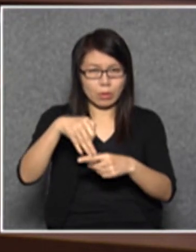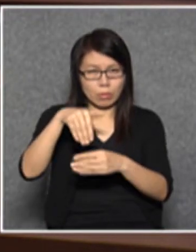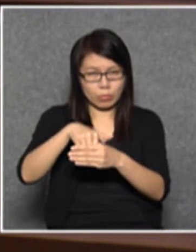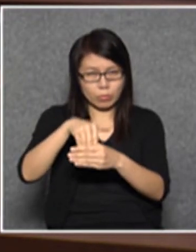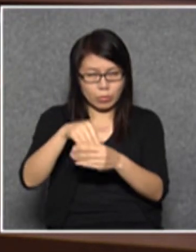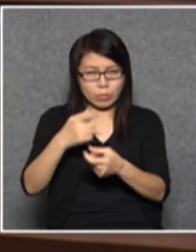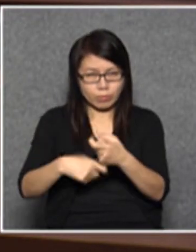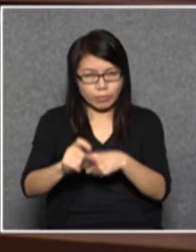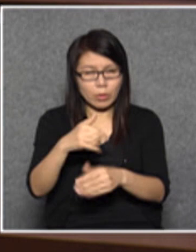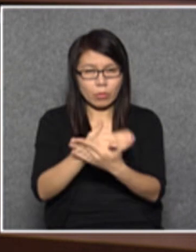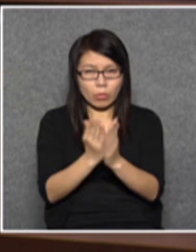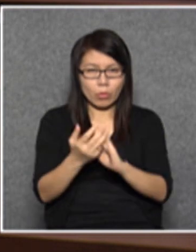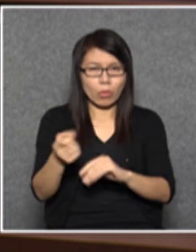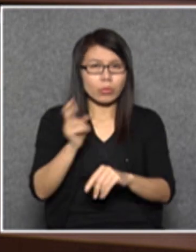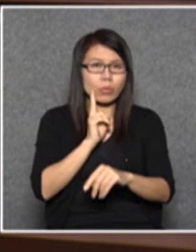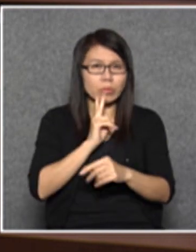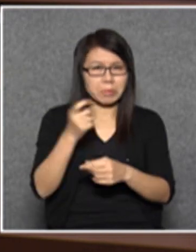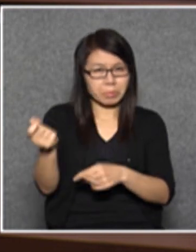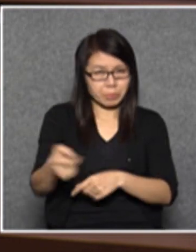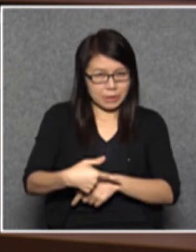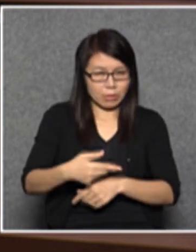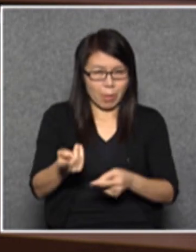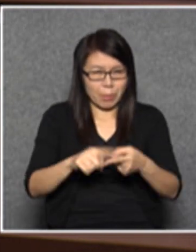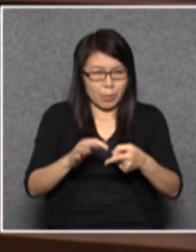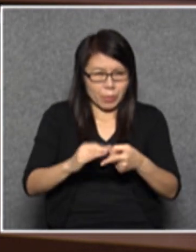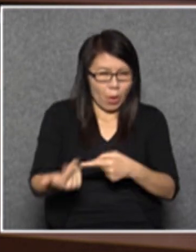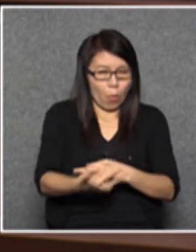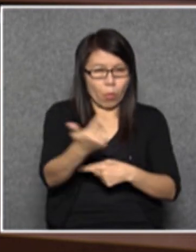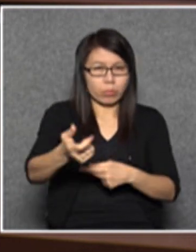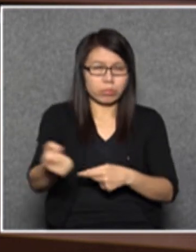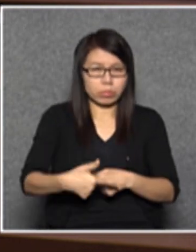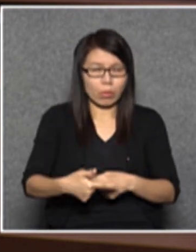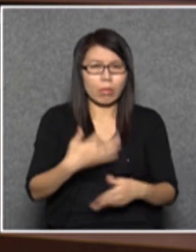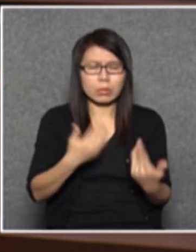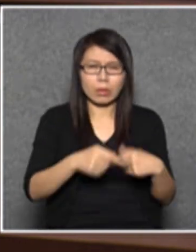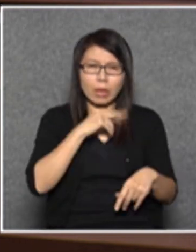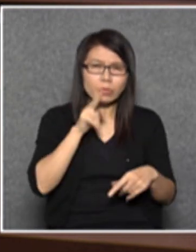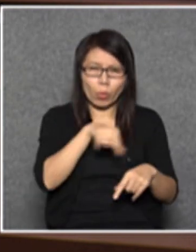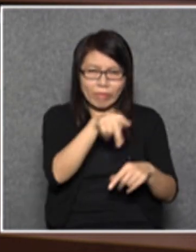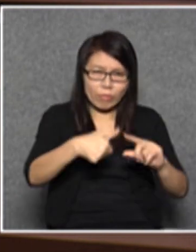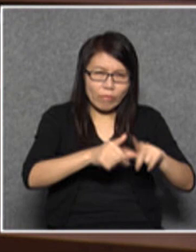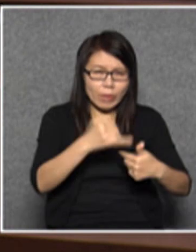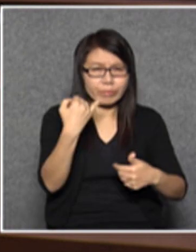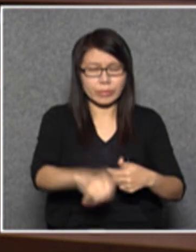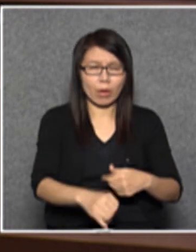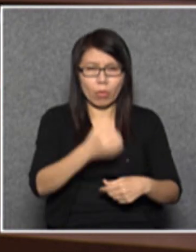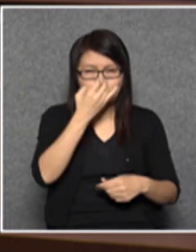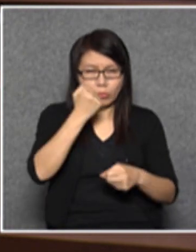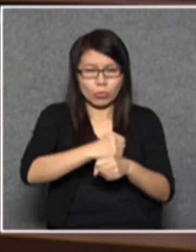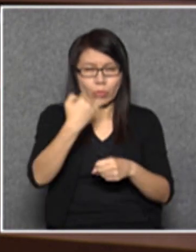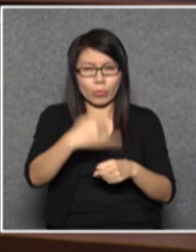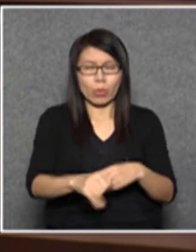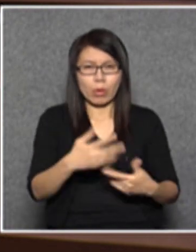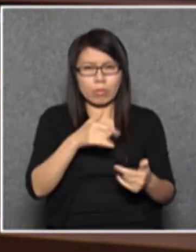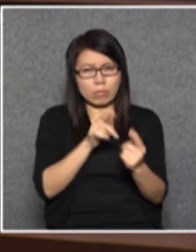盈率啊，都比香港高好多倍嘅。如果我哋唔揾呢個出路嘅話，恐怕我哋香港好快就即係食唔到呢個老本嘅。面對剛才你所講困